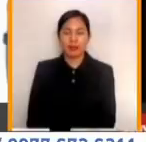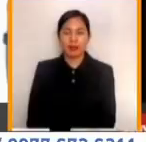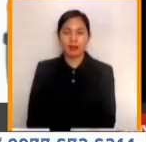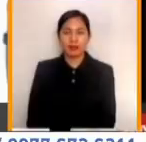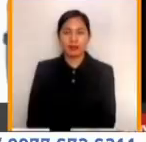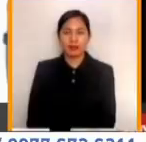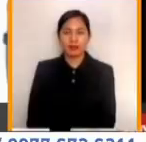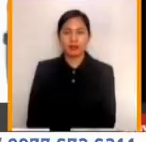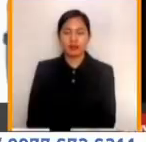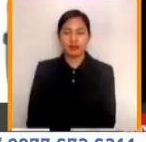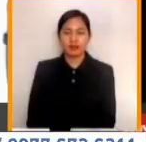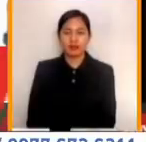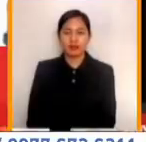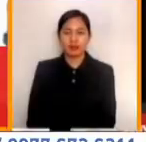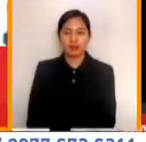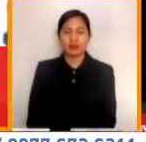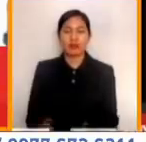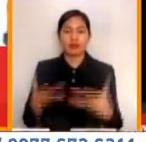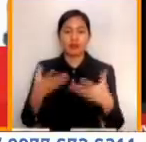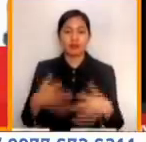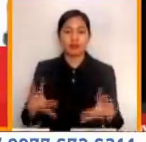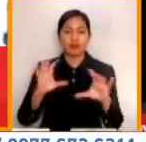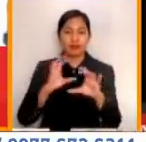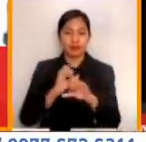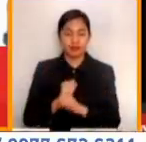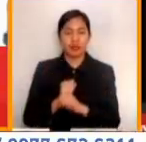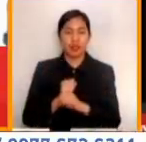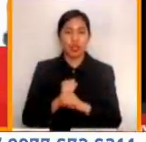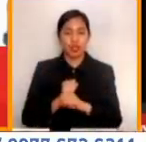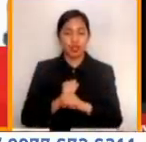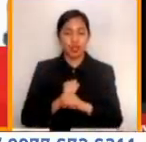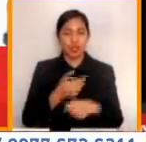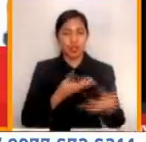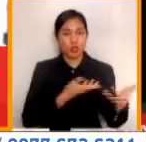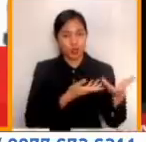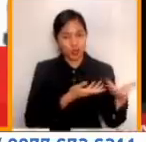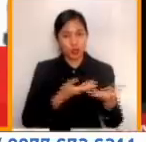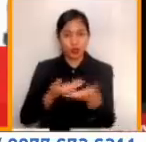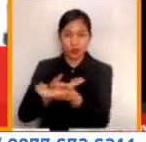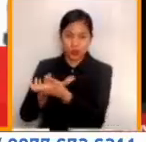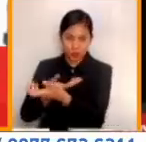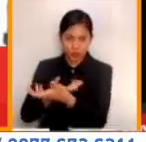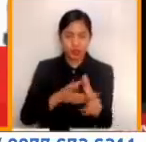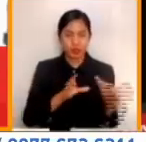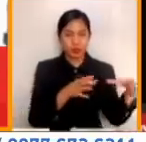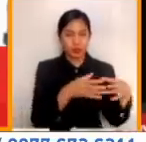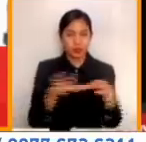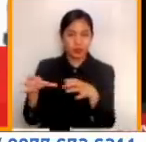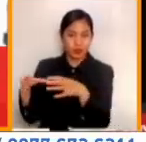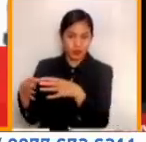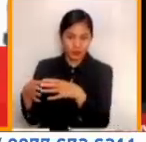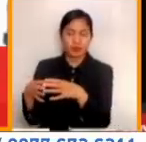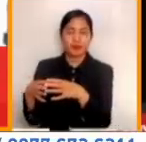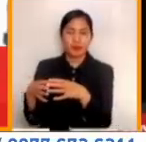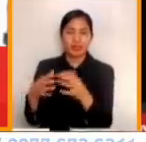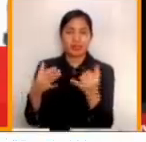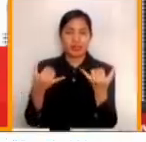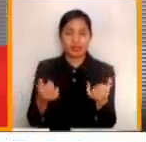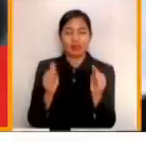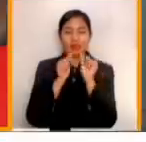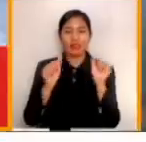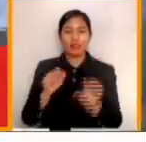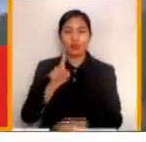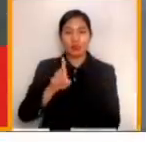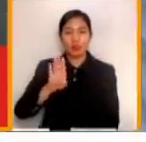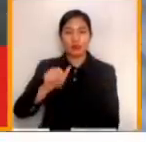Aguinaldo. Matapos daw konsultahin ang kanilang mga chapter at coalition partners, inanunsyo ng grupong isang bayan na napili nilang